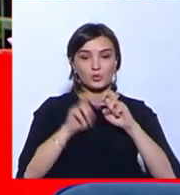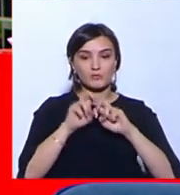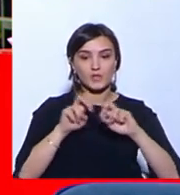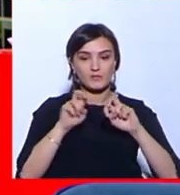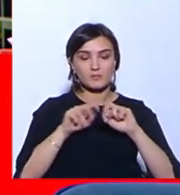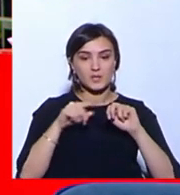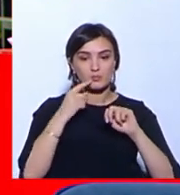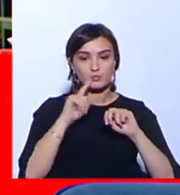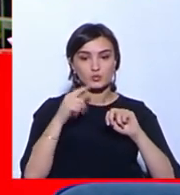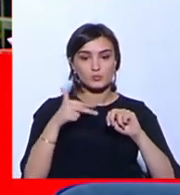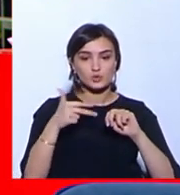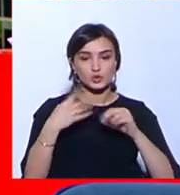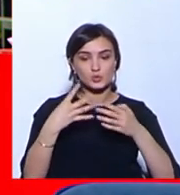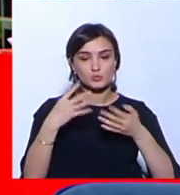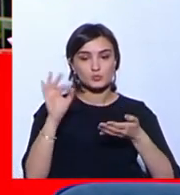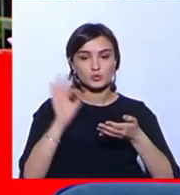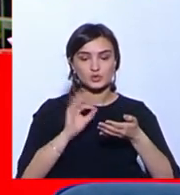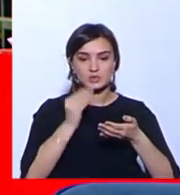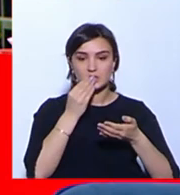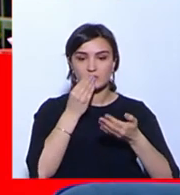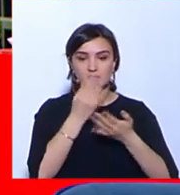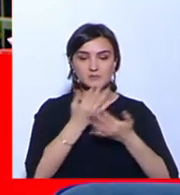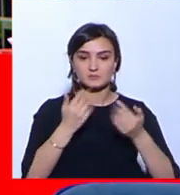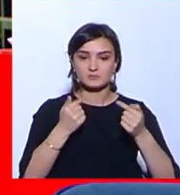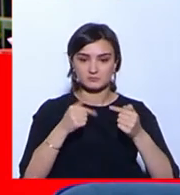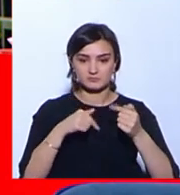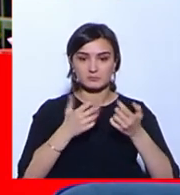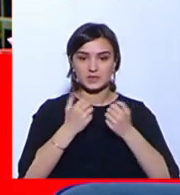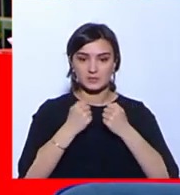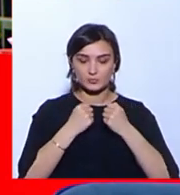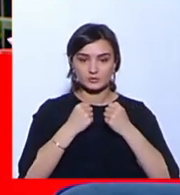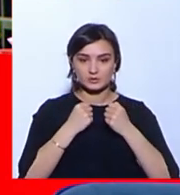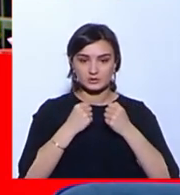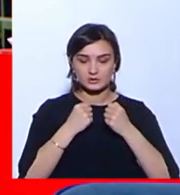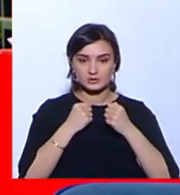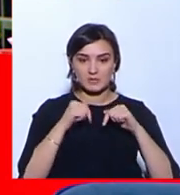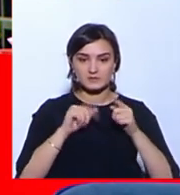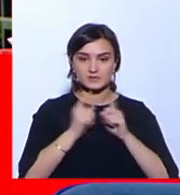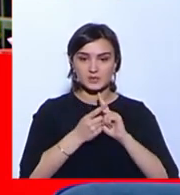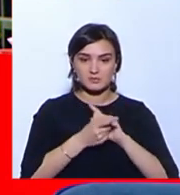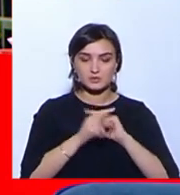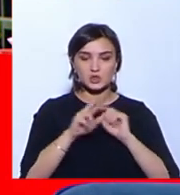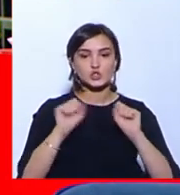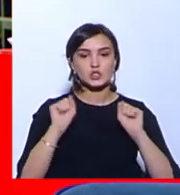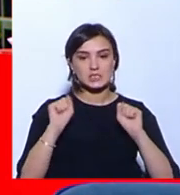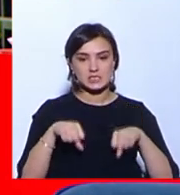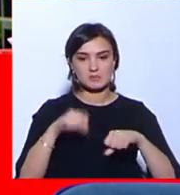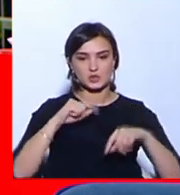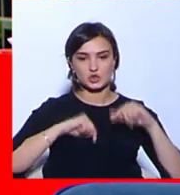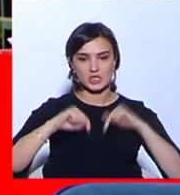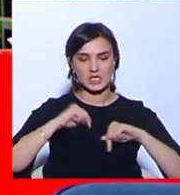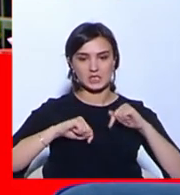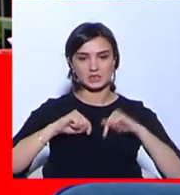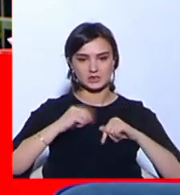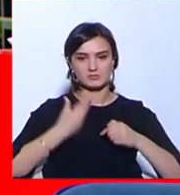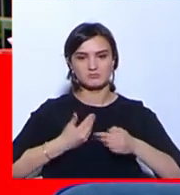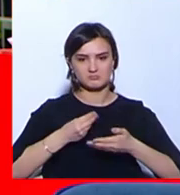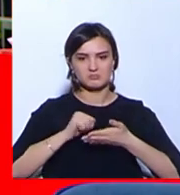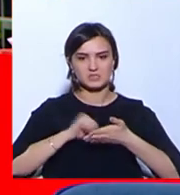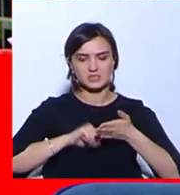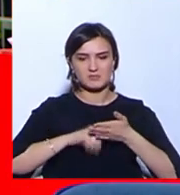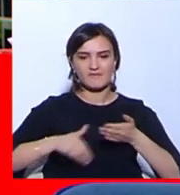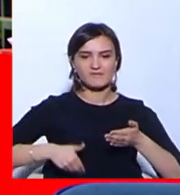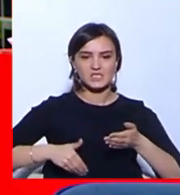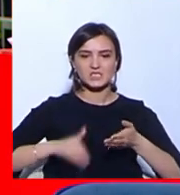ადასტურებს, რომ 30-40%-ია საკვებით განპირობებული ამ ცვლილებებში და შეიძლება შინაგანი ფაქტორებით, მათ შორის